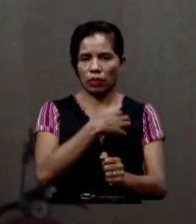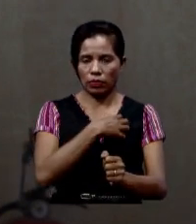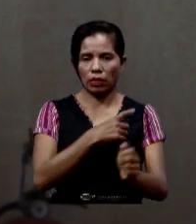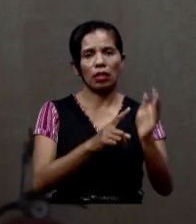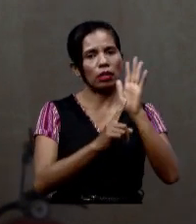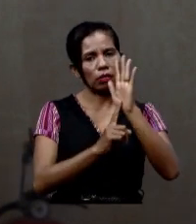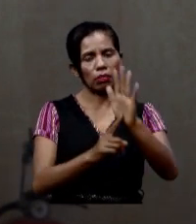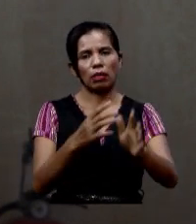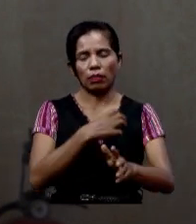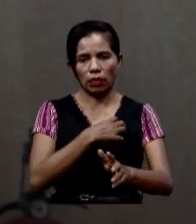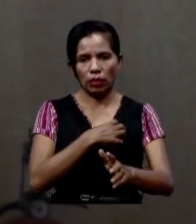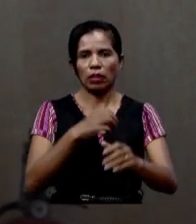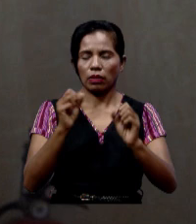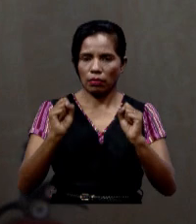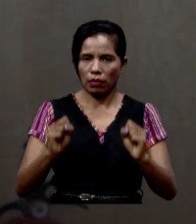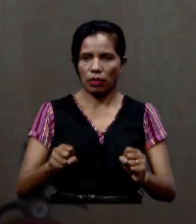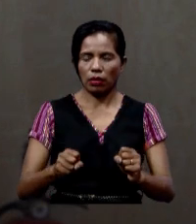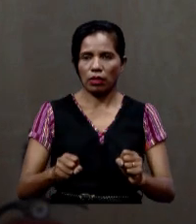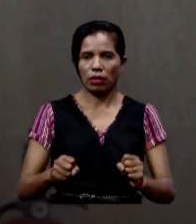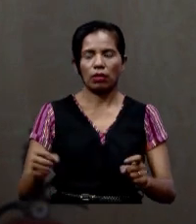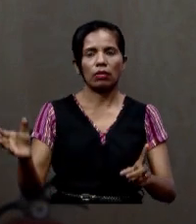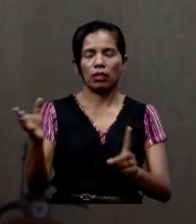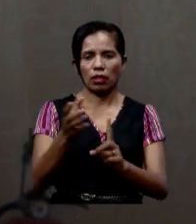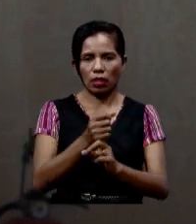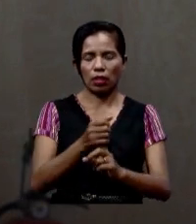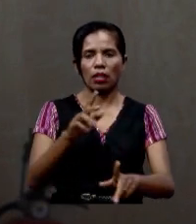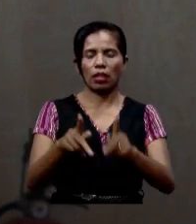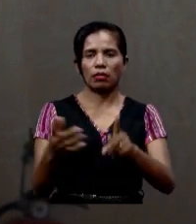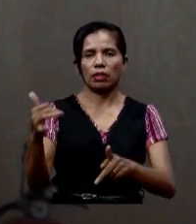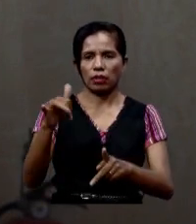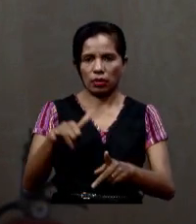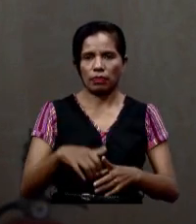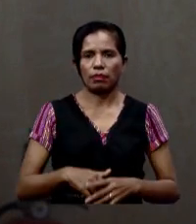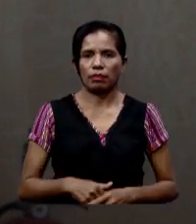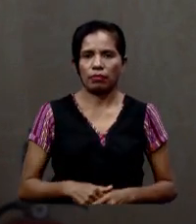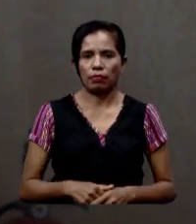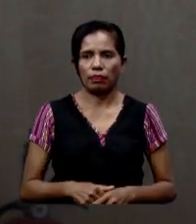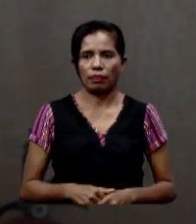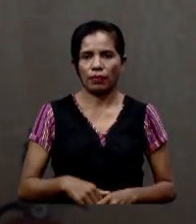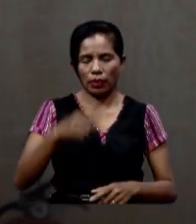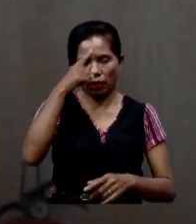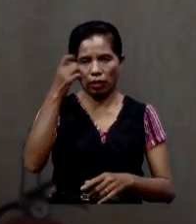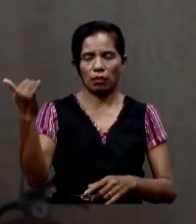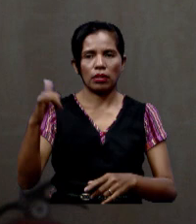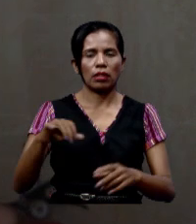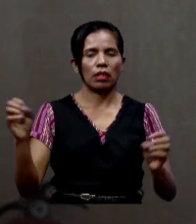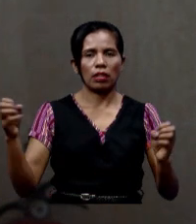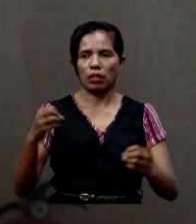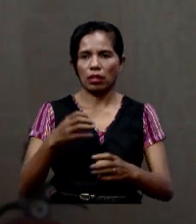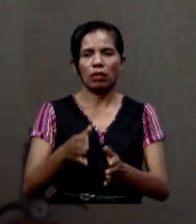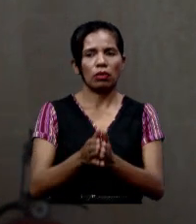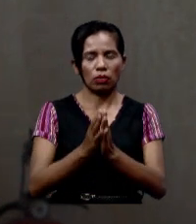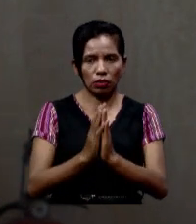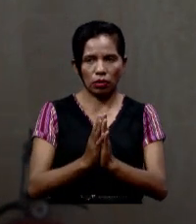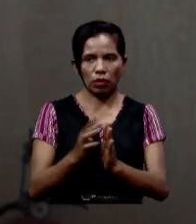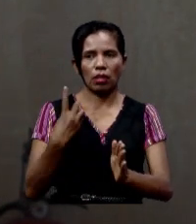ba polisi. Hori kar suspitu sirne. Kalau sira mus labrane, husu deit ba